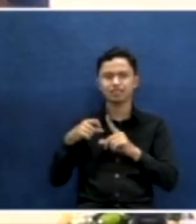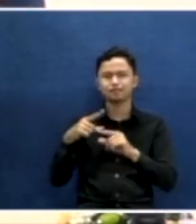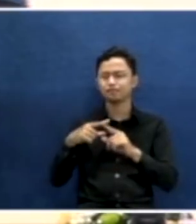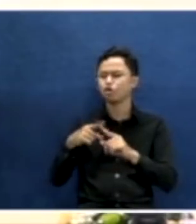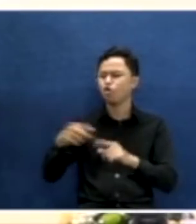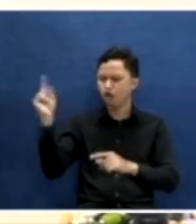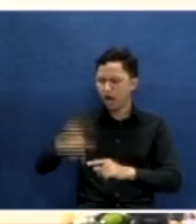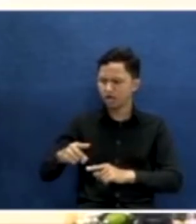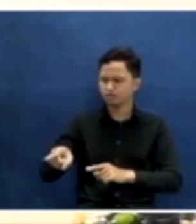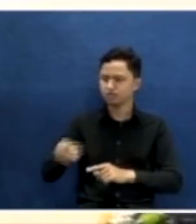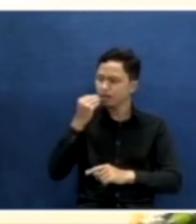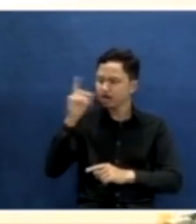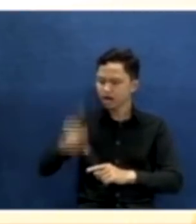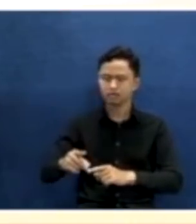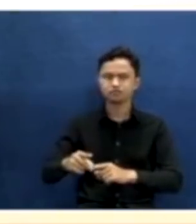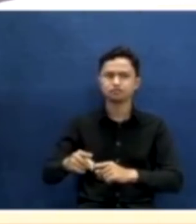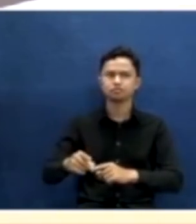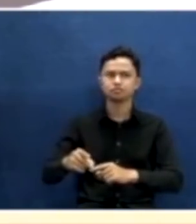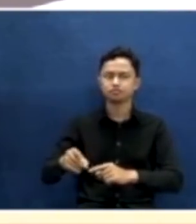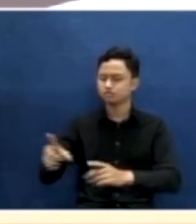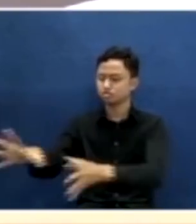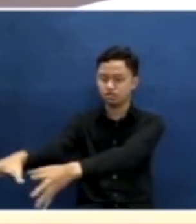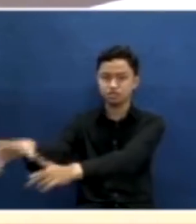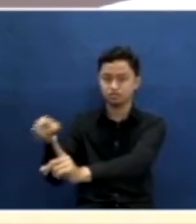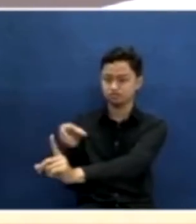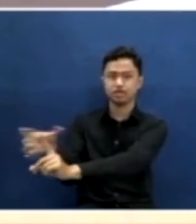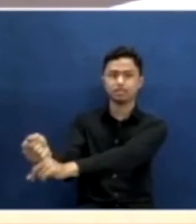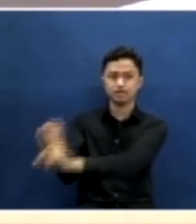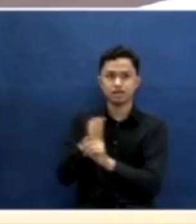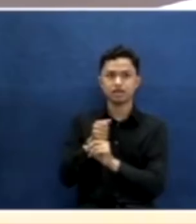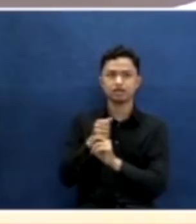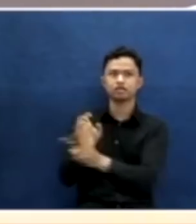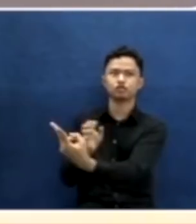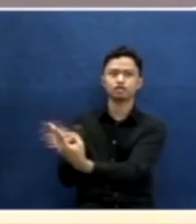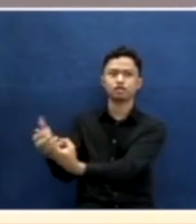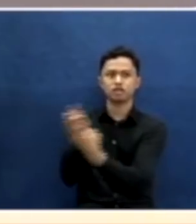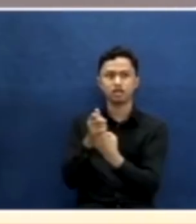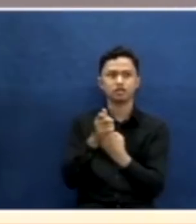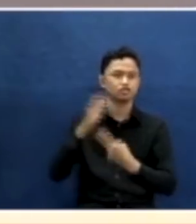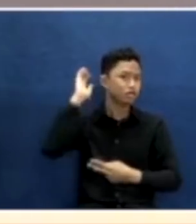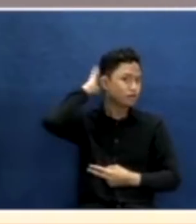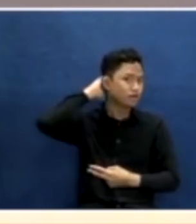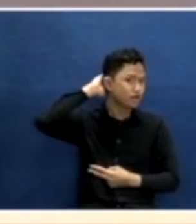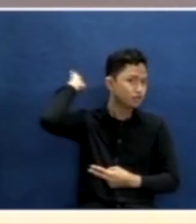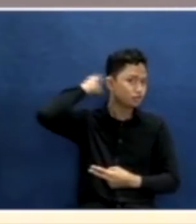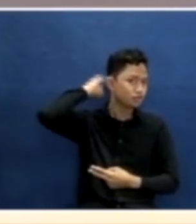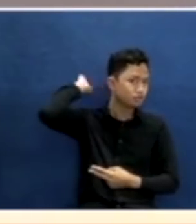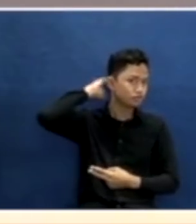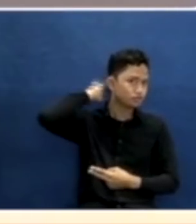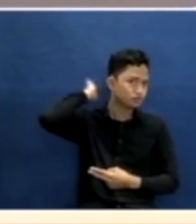maka kemudian langsung Rasulullah kemudian menarik kemudian Fauzan menarik kemudian Husein lalu kemudian ditepuk-tepuk Kemudian